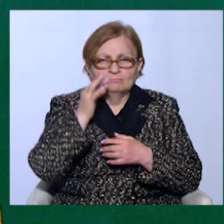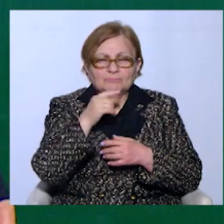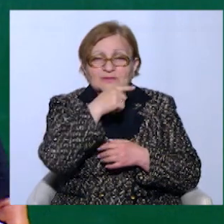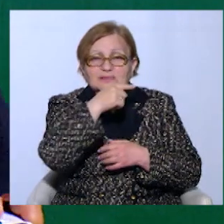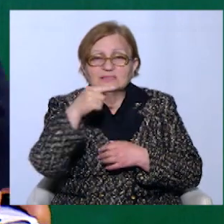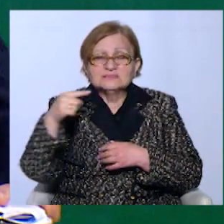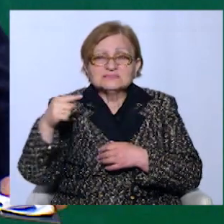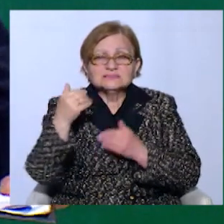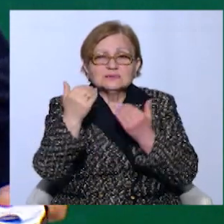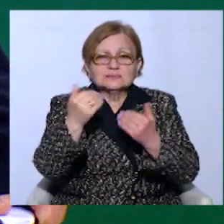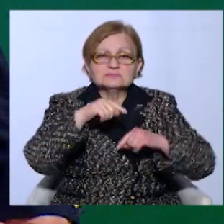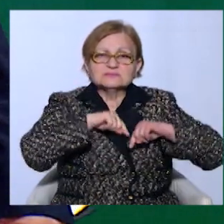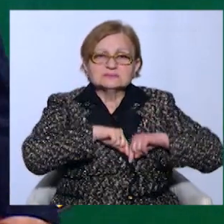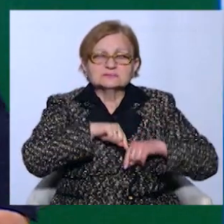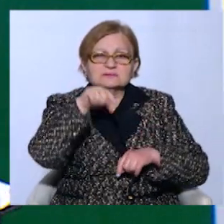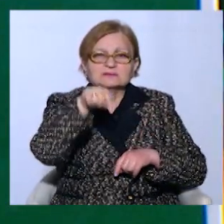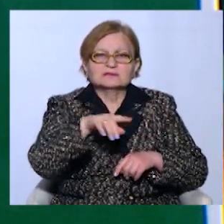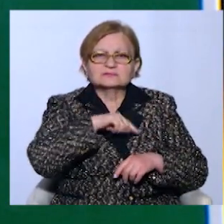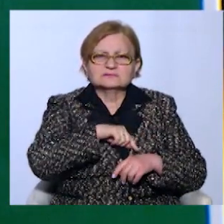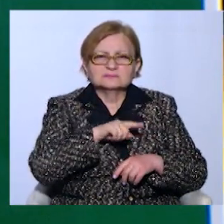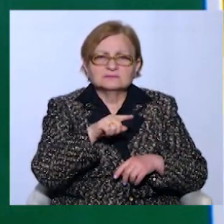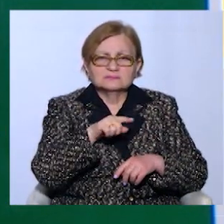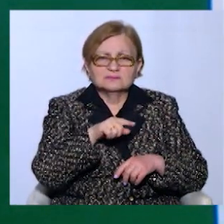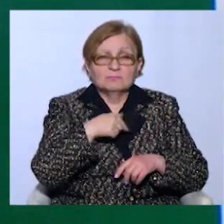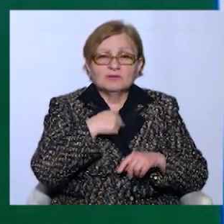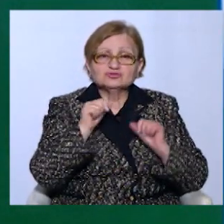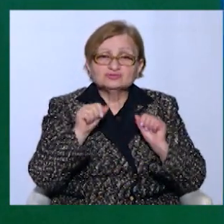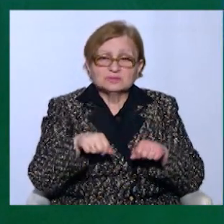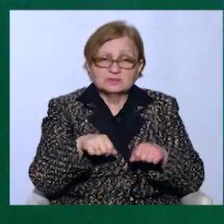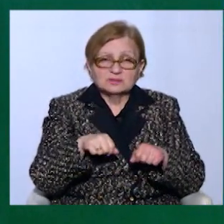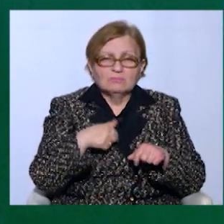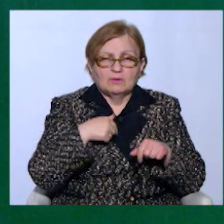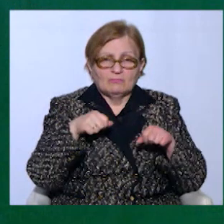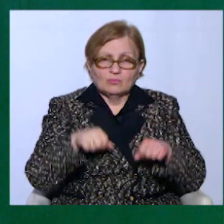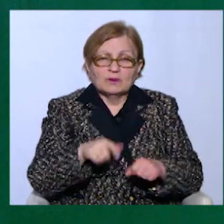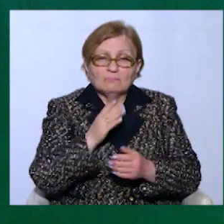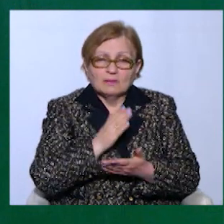წილადი ძირითადი თვისება, რომ შემიძლია მაქს უფლება.